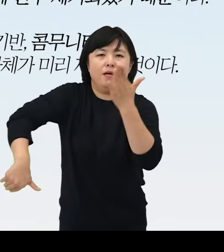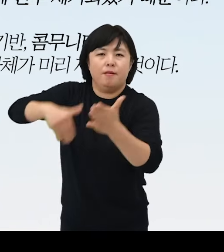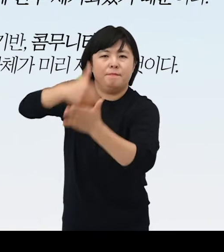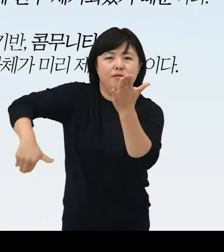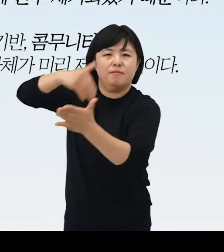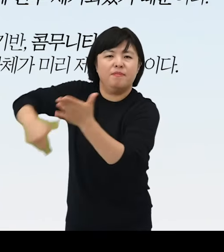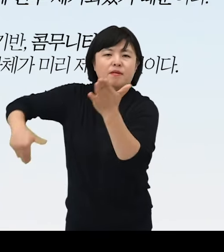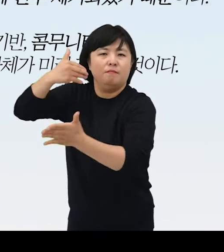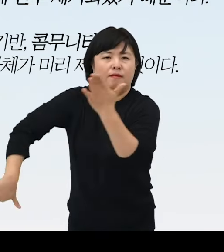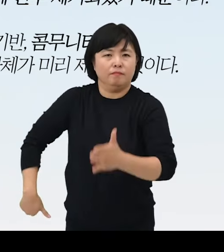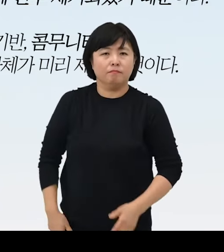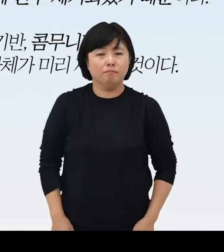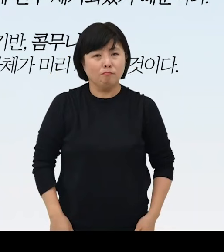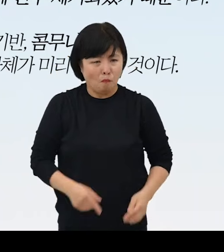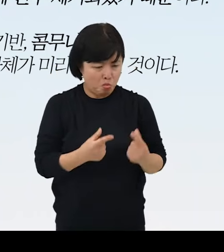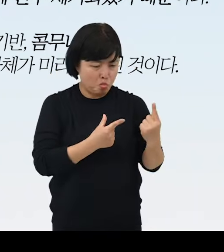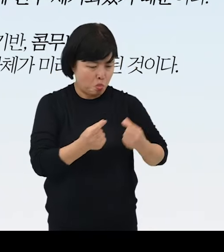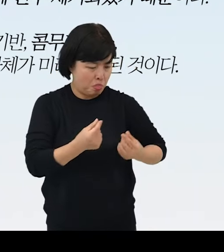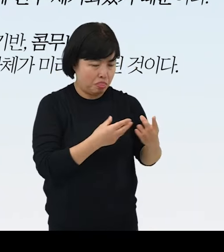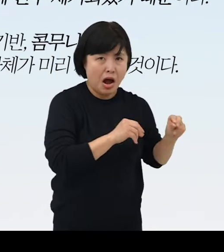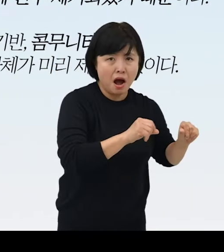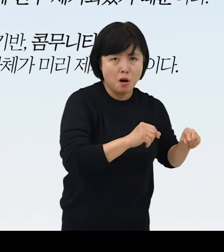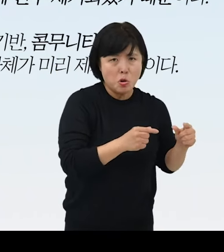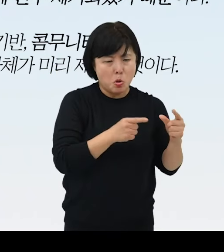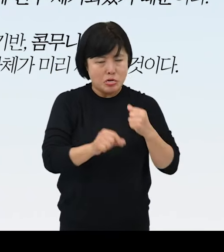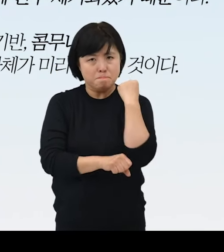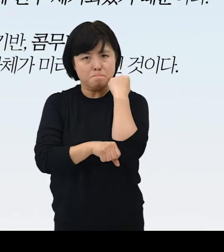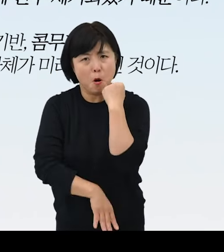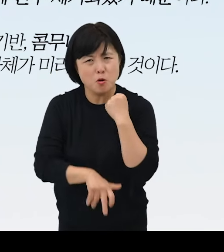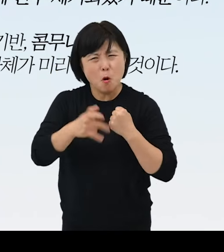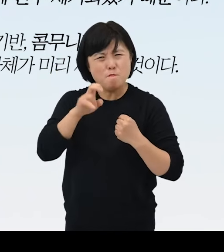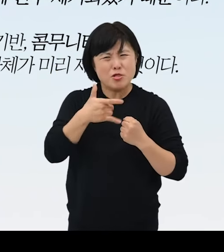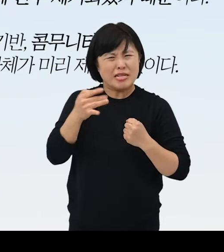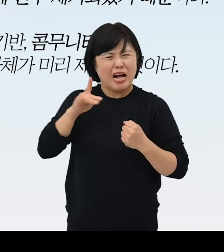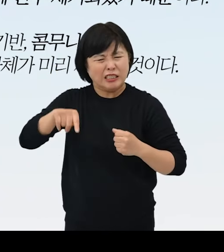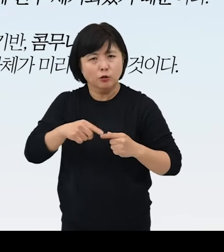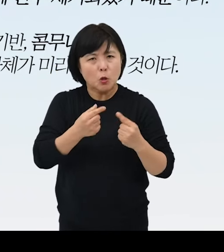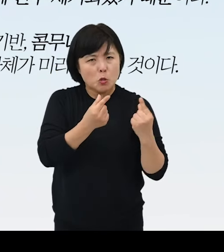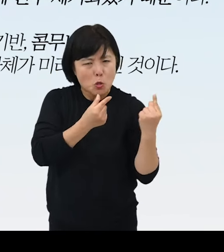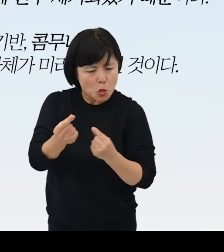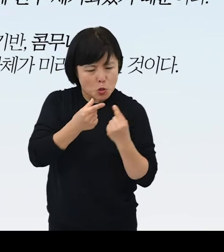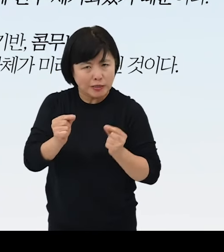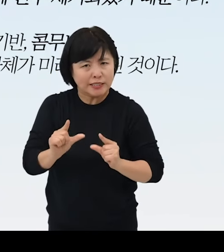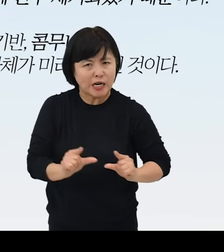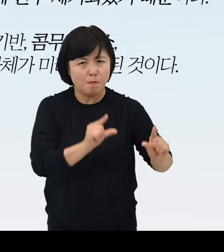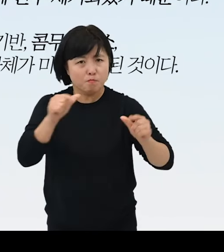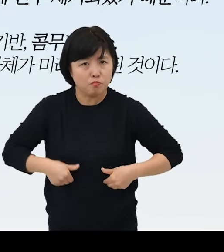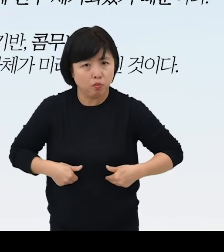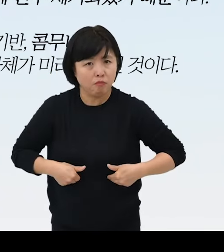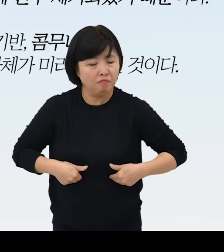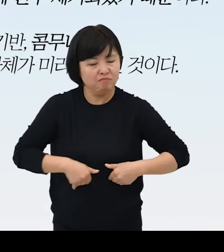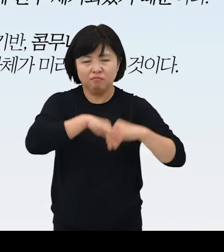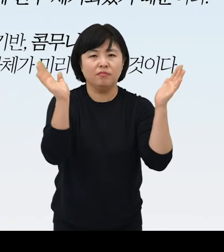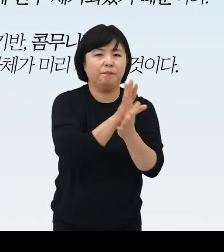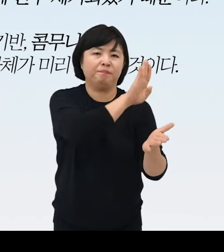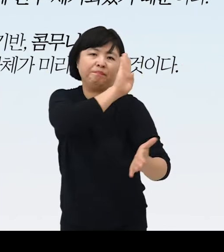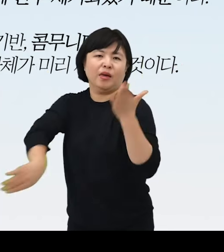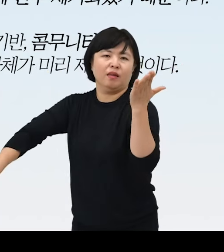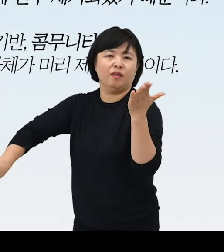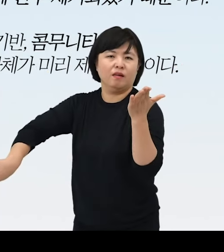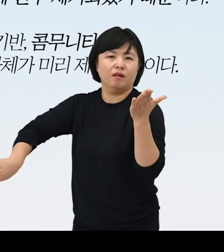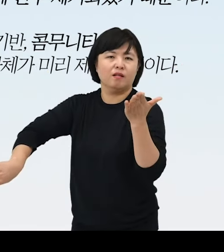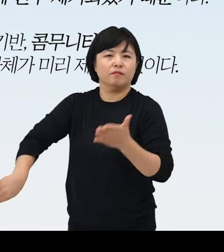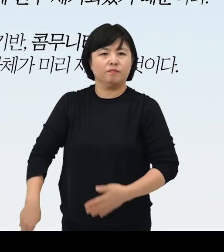전부 제거되었기 때문이다. 공동의 땅, 공동의 기반, 커뮤니타스, 곧 공동체적 삶의 필요성